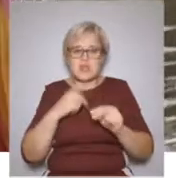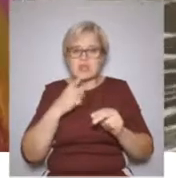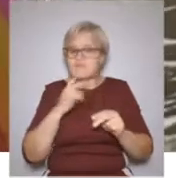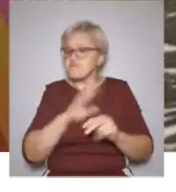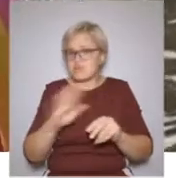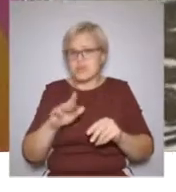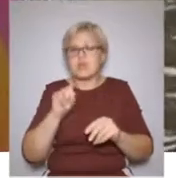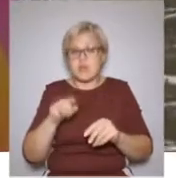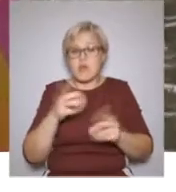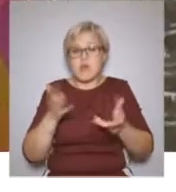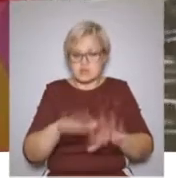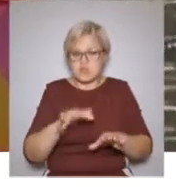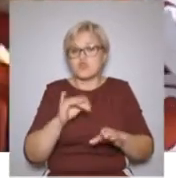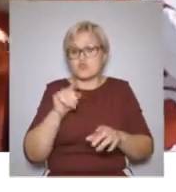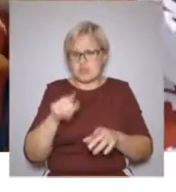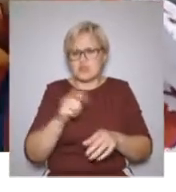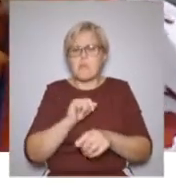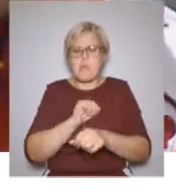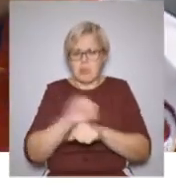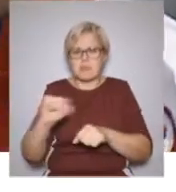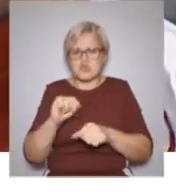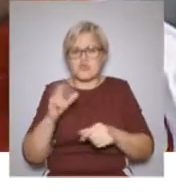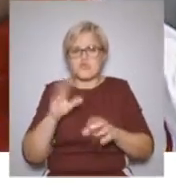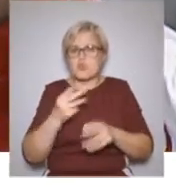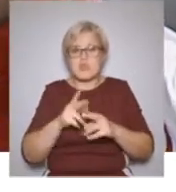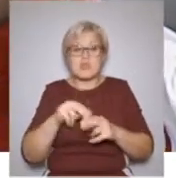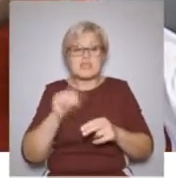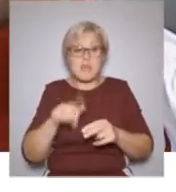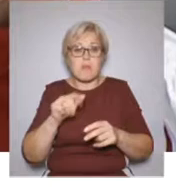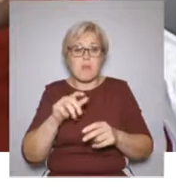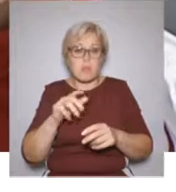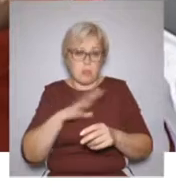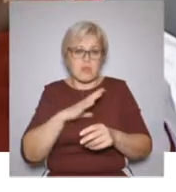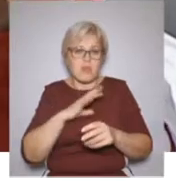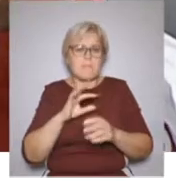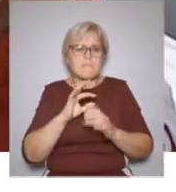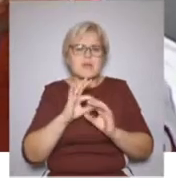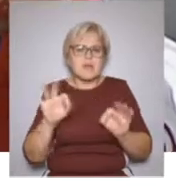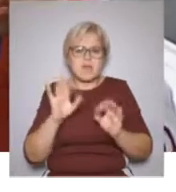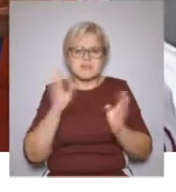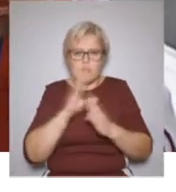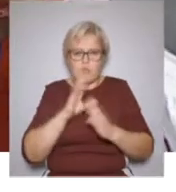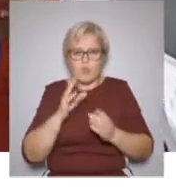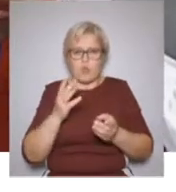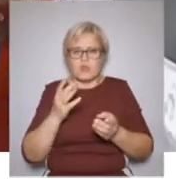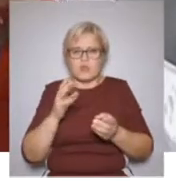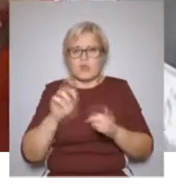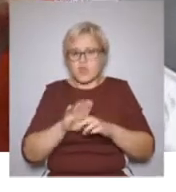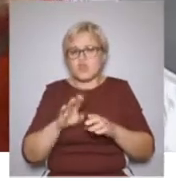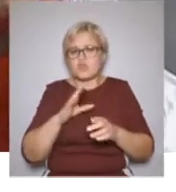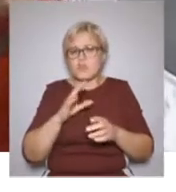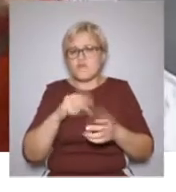еще побыть и уехать домой весь я настолько устал потому что не было достаточно вверх все я чуть не еще нужно мечта-мечта